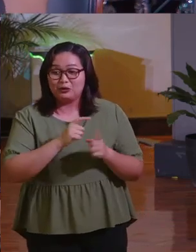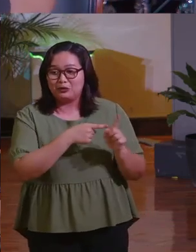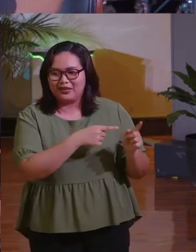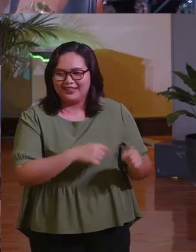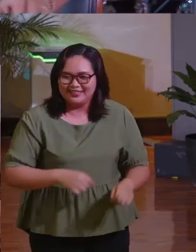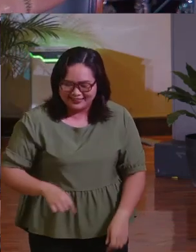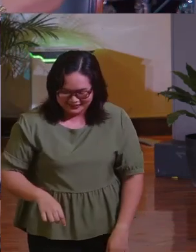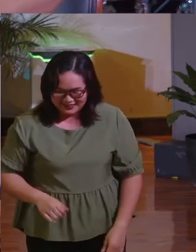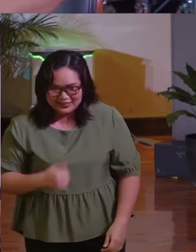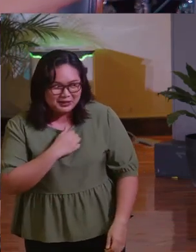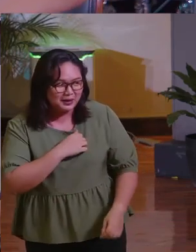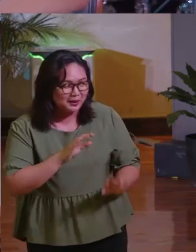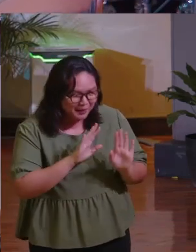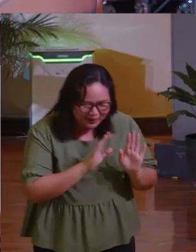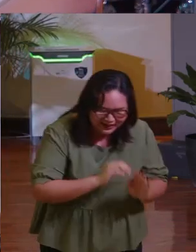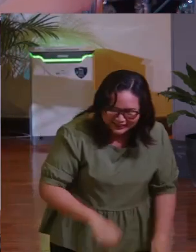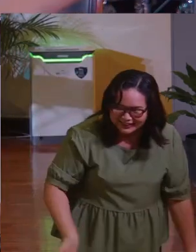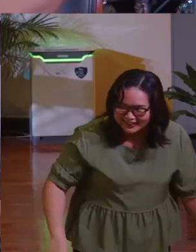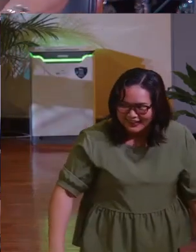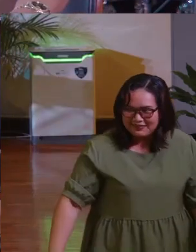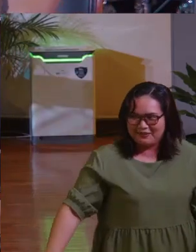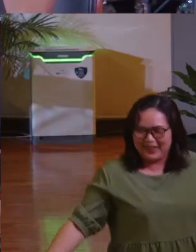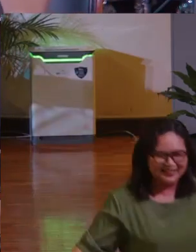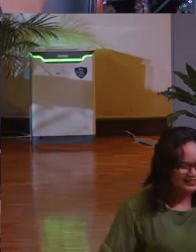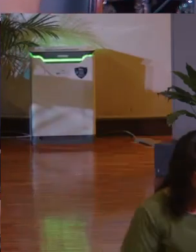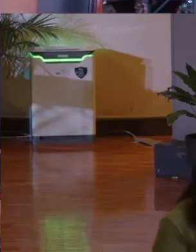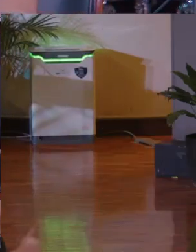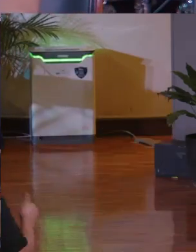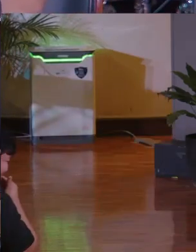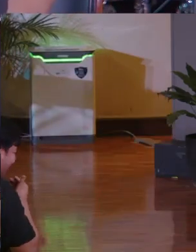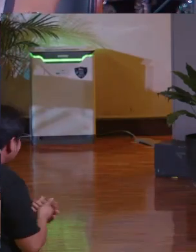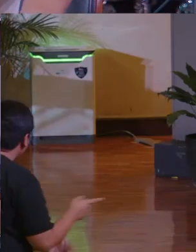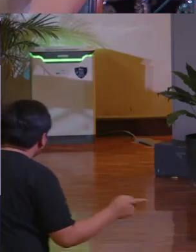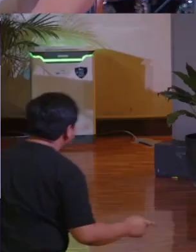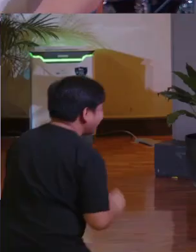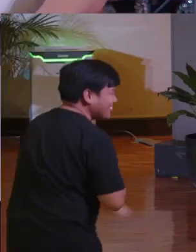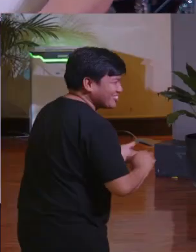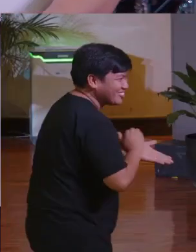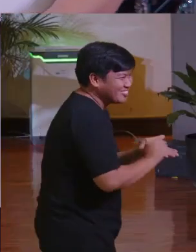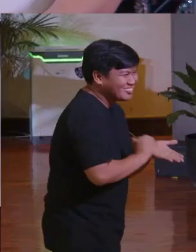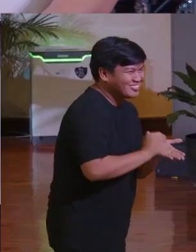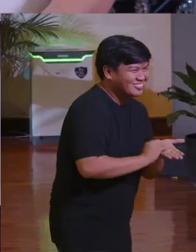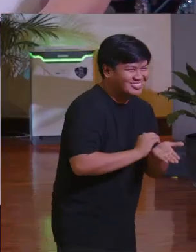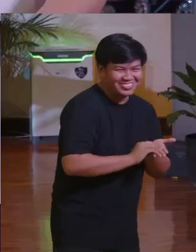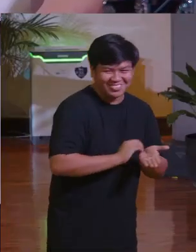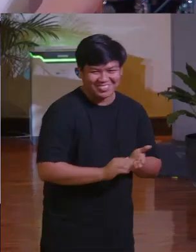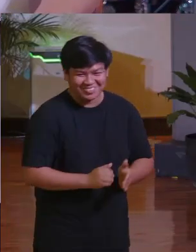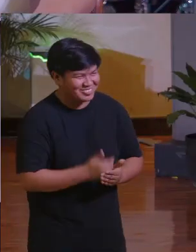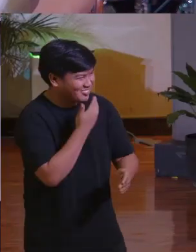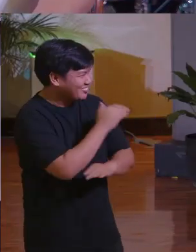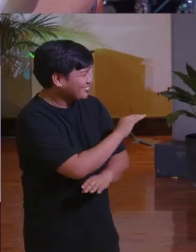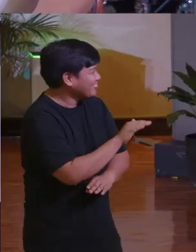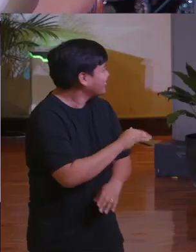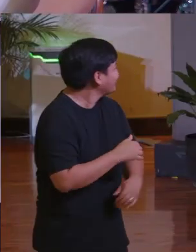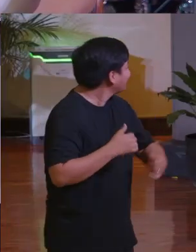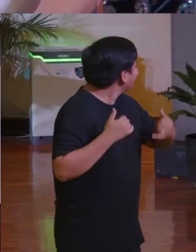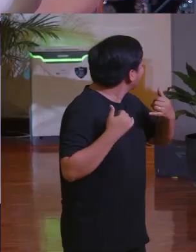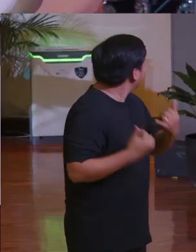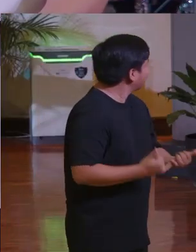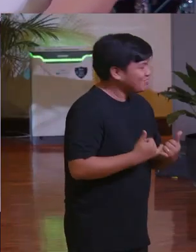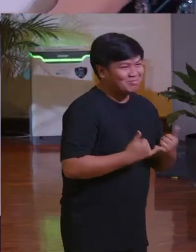lahat. Una sa lahat, ang salita ng Diyos ang lumikha ng lahat. No?